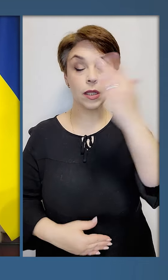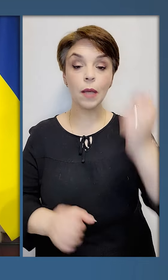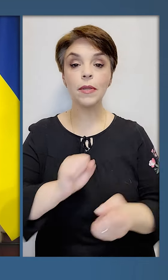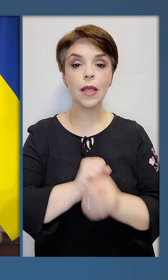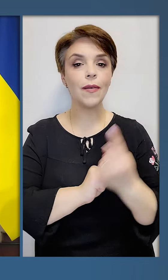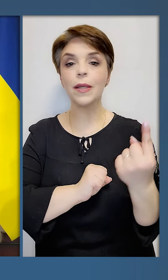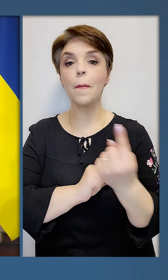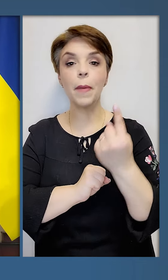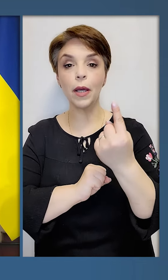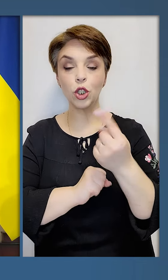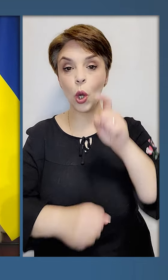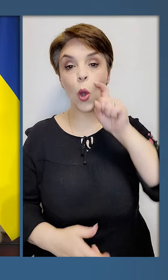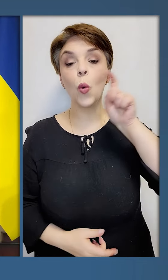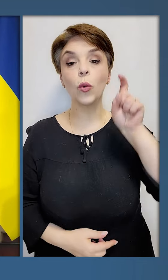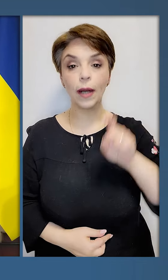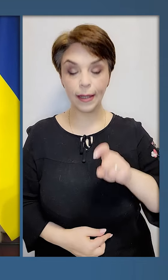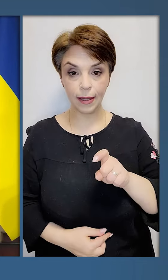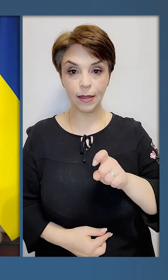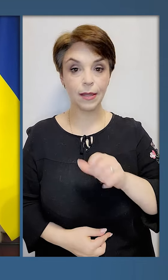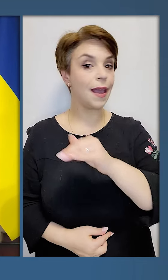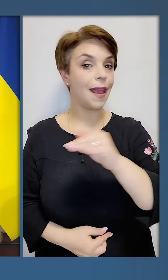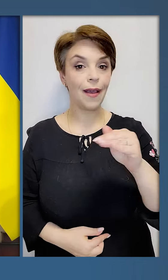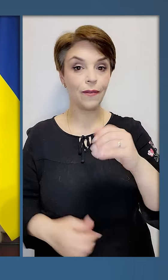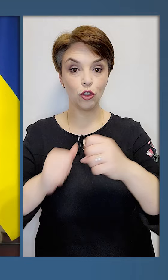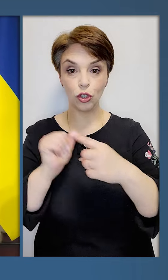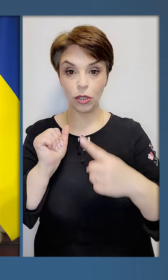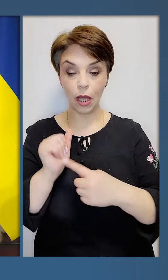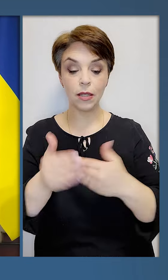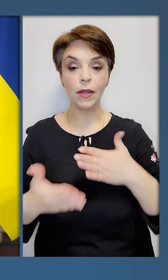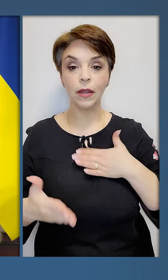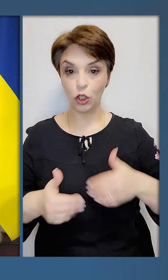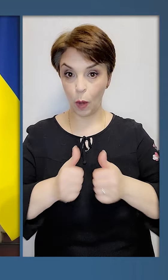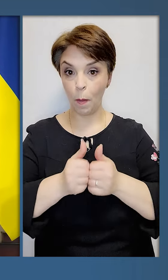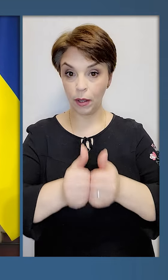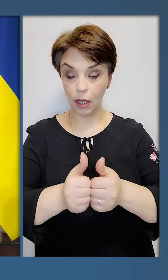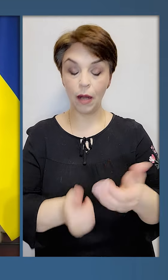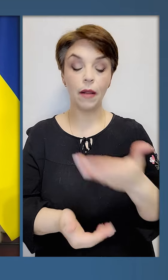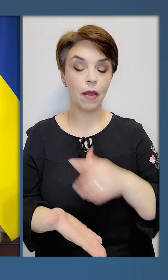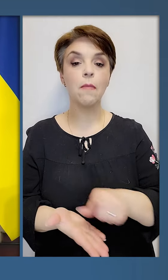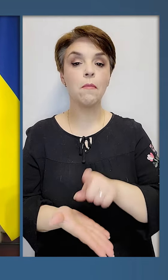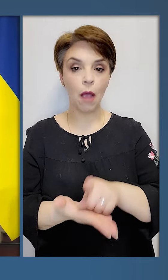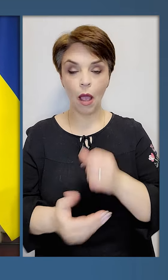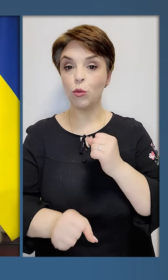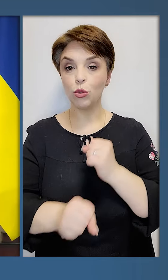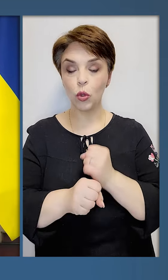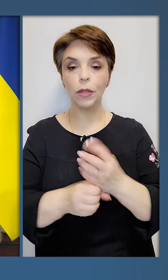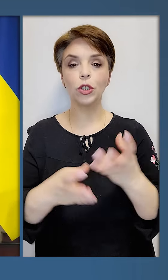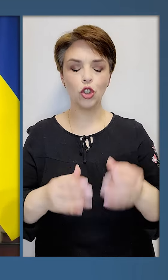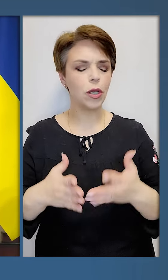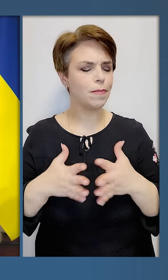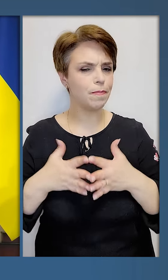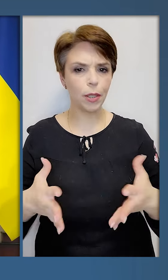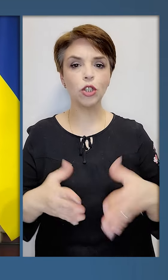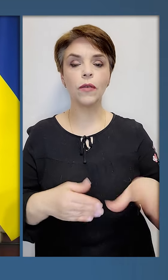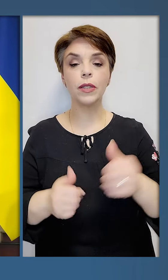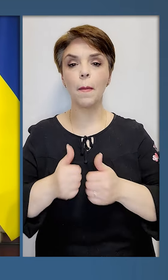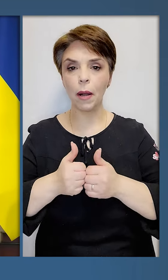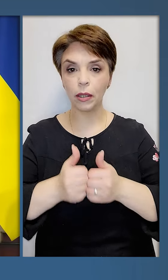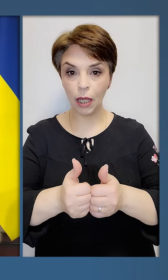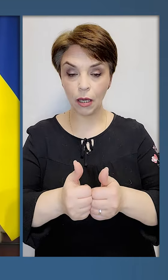небі з'являться перші українські F-16 від наших партнерів, і ми маємо зробити ще значно більше